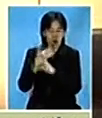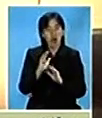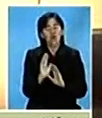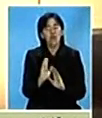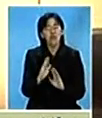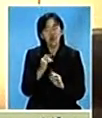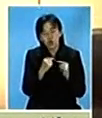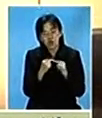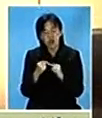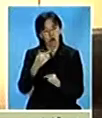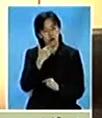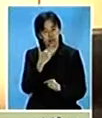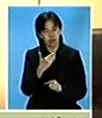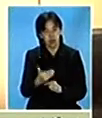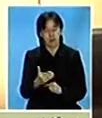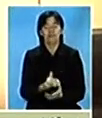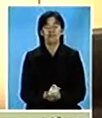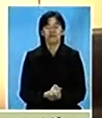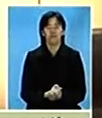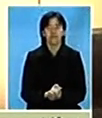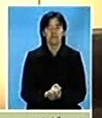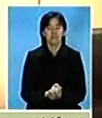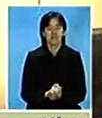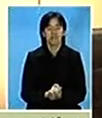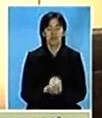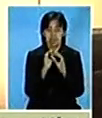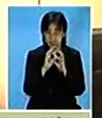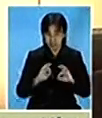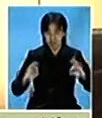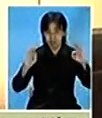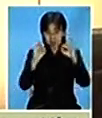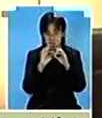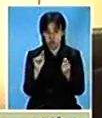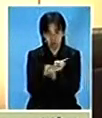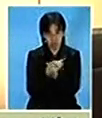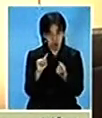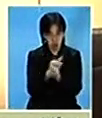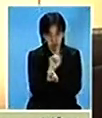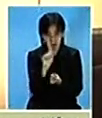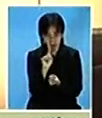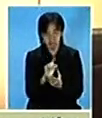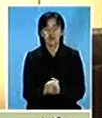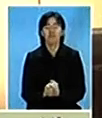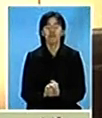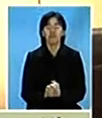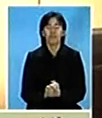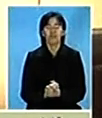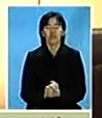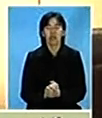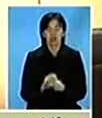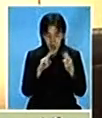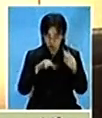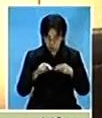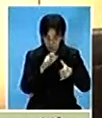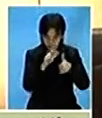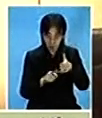สานภูมิปัญญาท้องถิ่นนอกจากนั้นมีความสำคัญในระดับสังคมซึ่งจำเป็นจะต้องเน้นการควบคุมวิชา